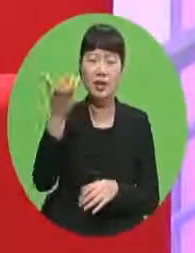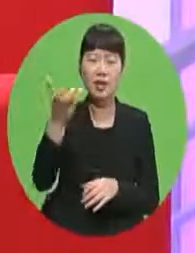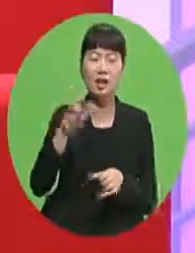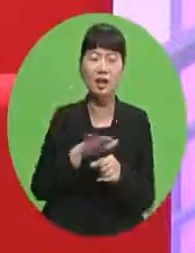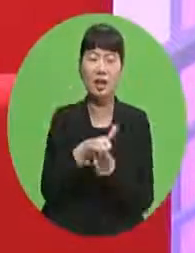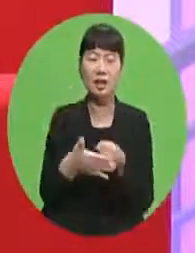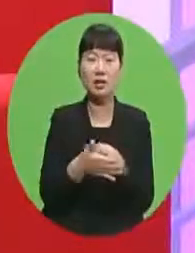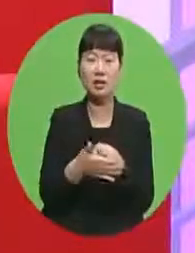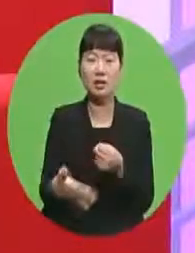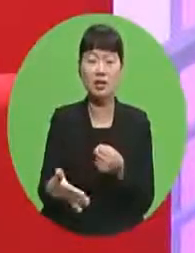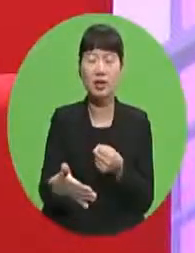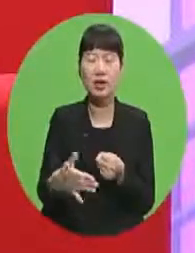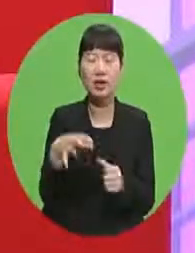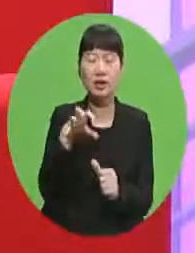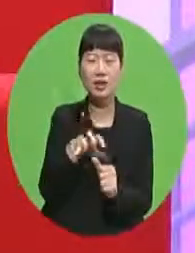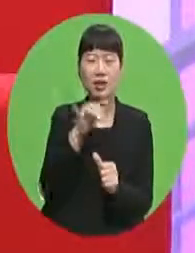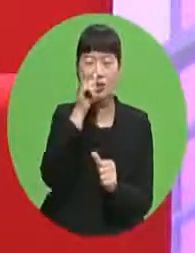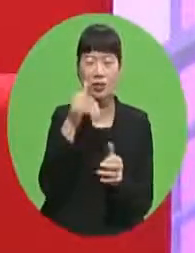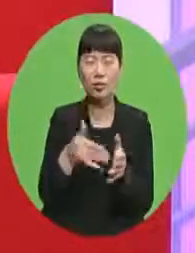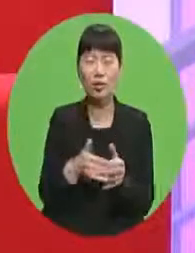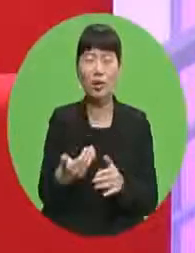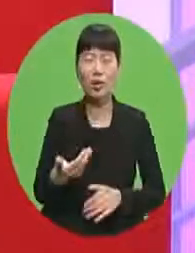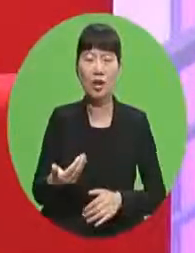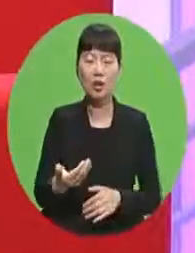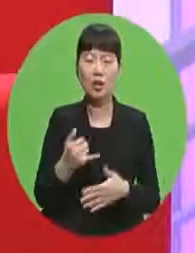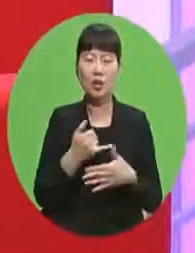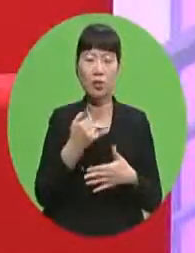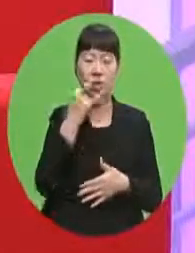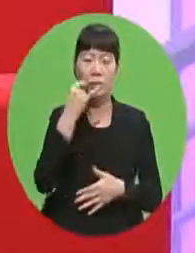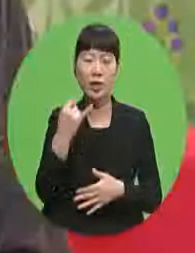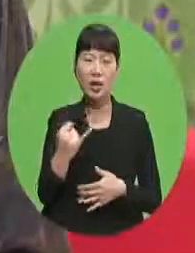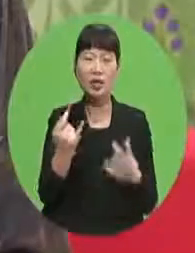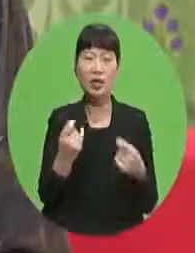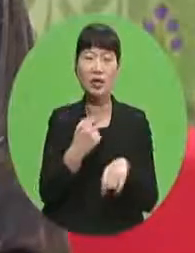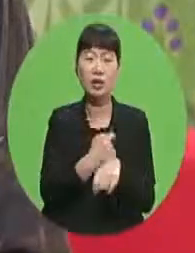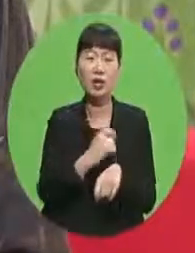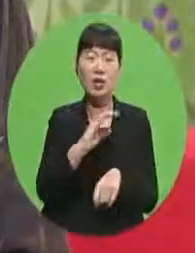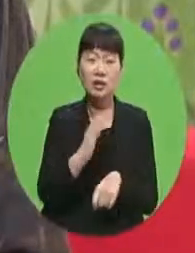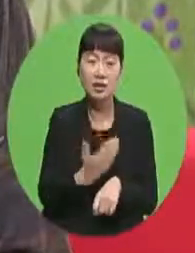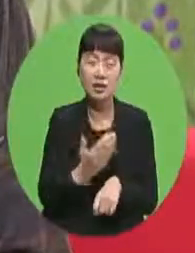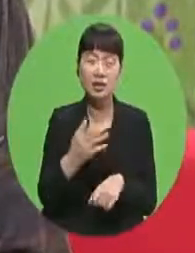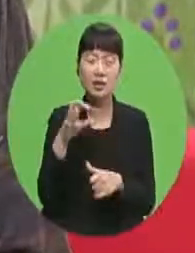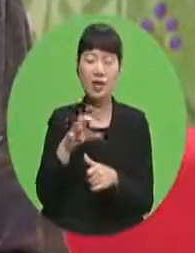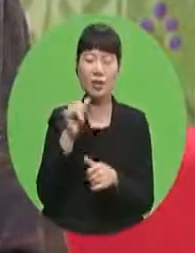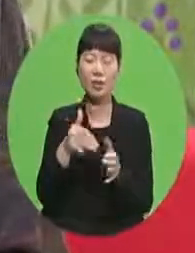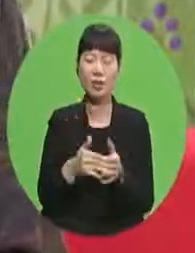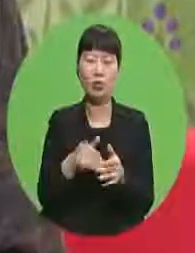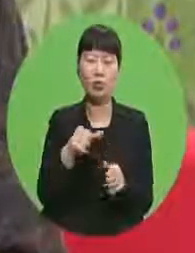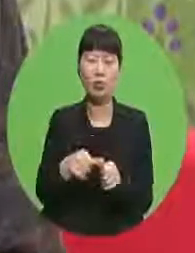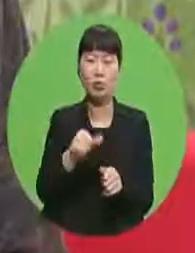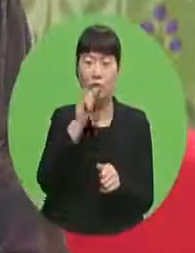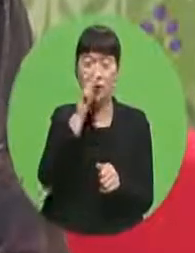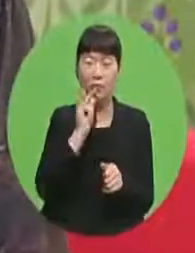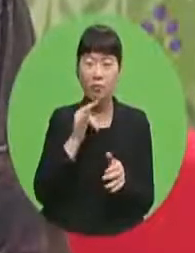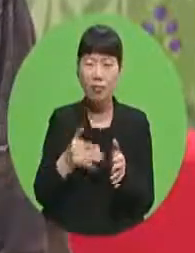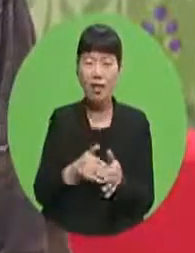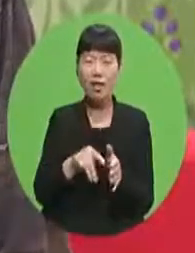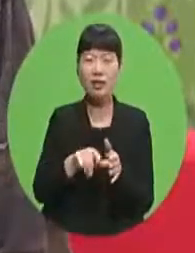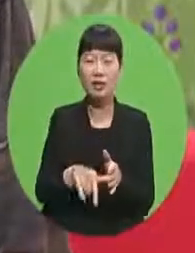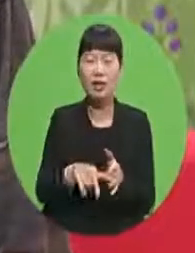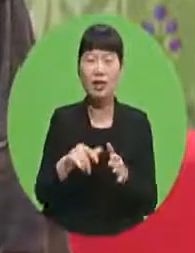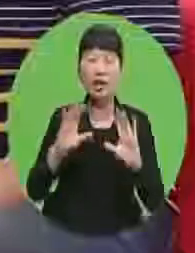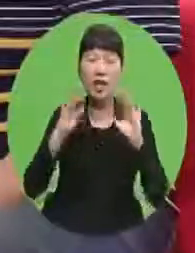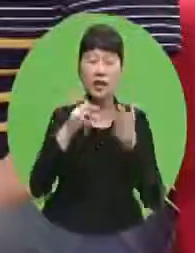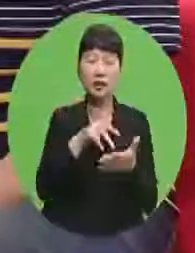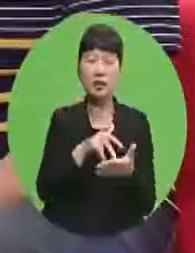사랑 때문에 따끔하게 야단도 치고 아까 보미 엄마가 너 이렇게 해야지 이렇게 야단도 치고 충고도 하고 그러잖아요. 그럴 때